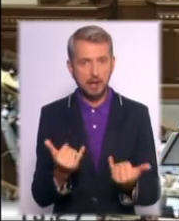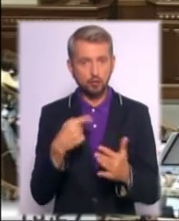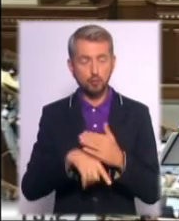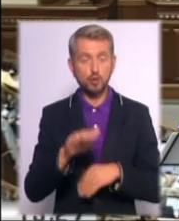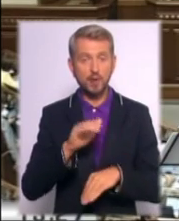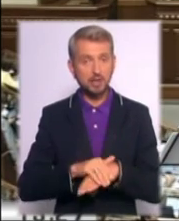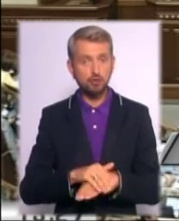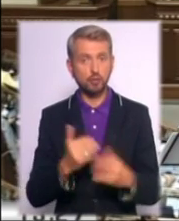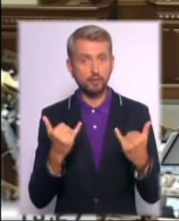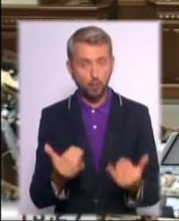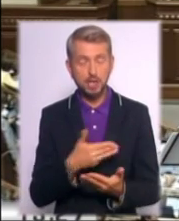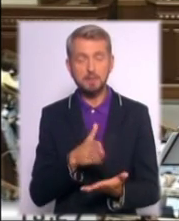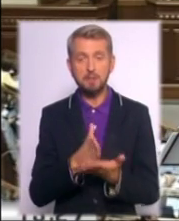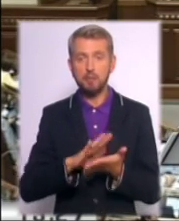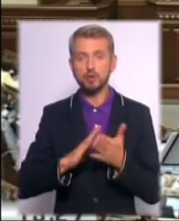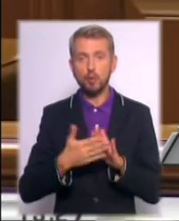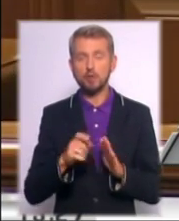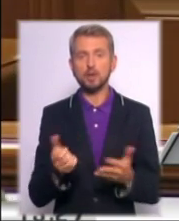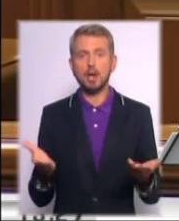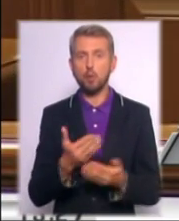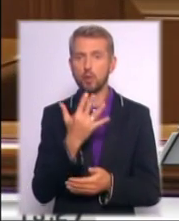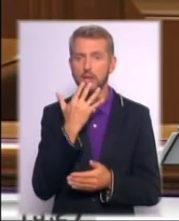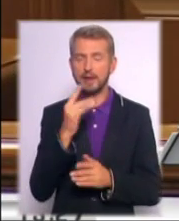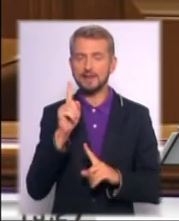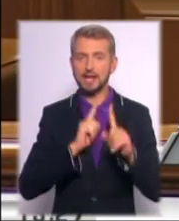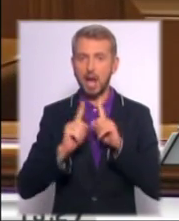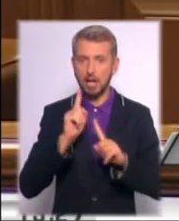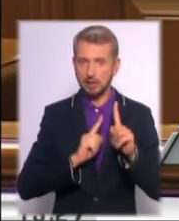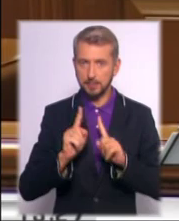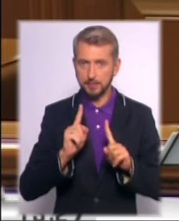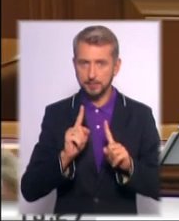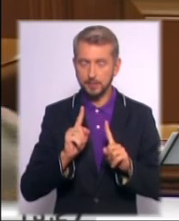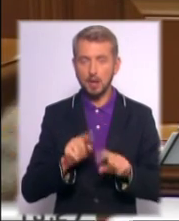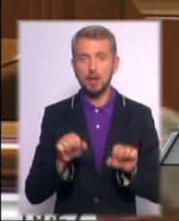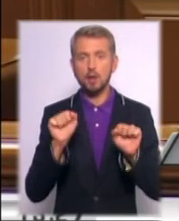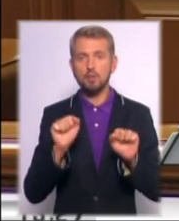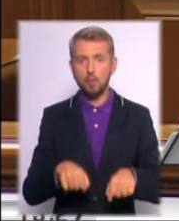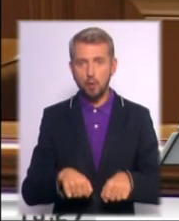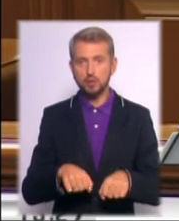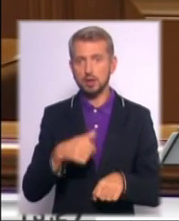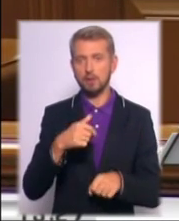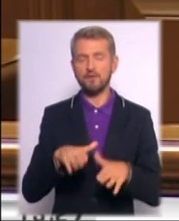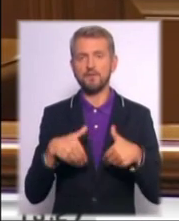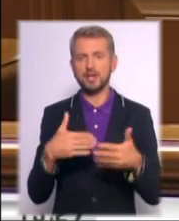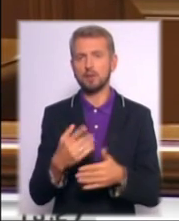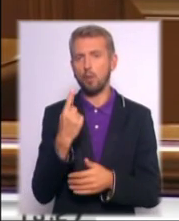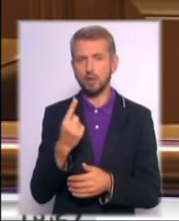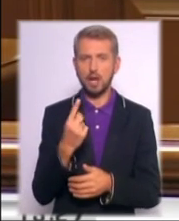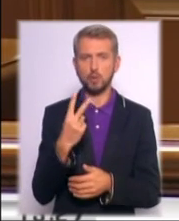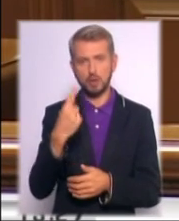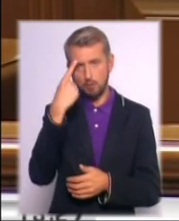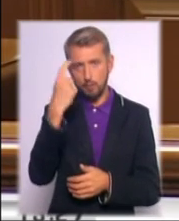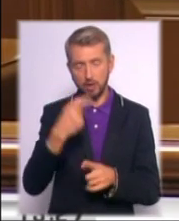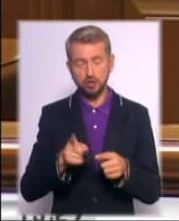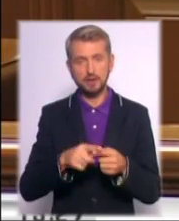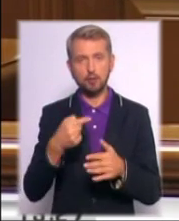фактично сьогодні ми маємо ситуацію, за якою Нацрада може винести одне і друге попередження, і це